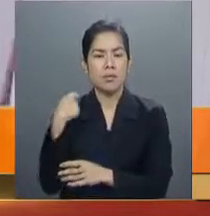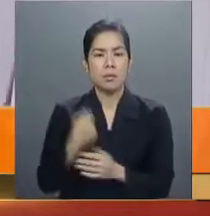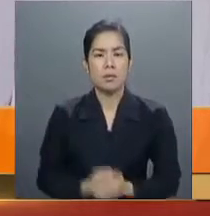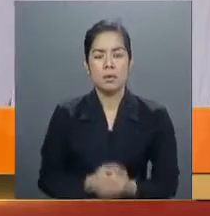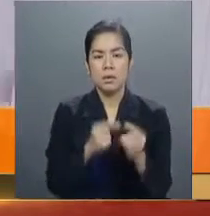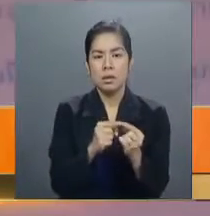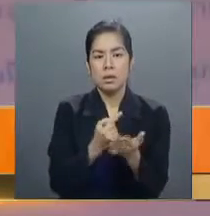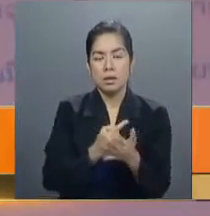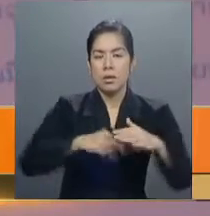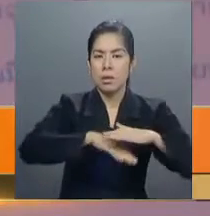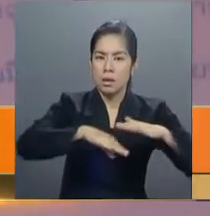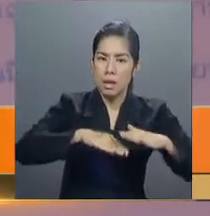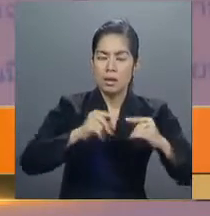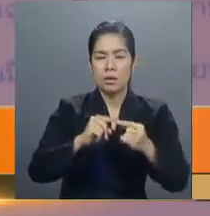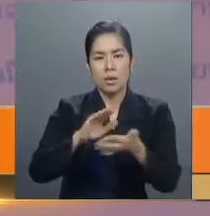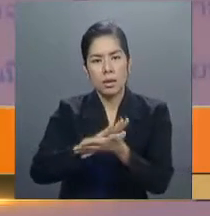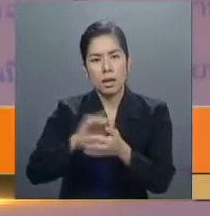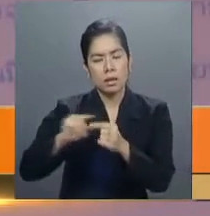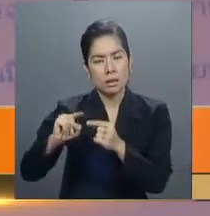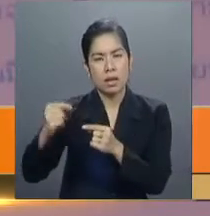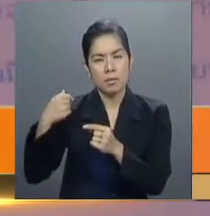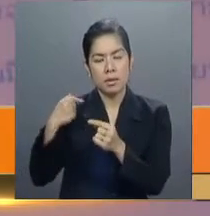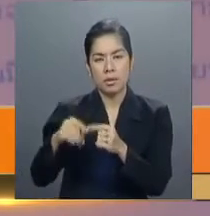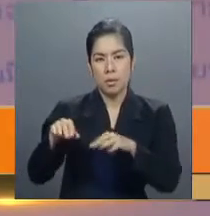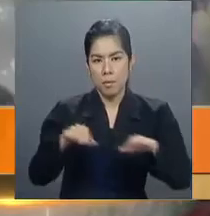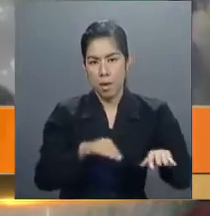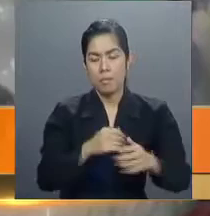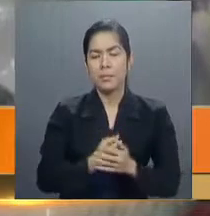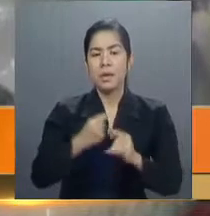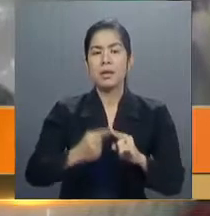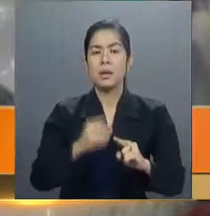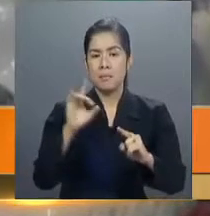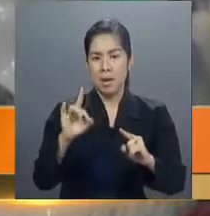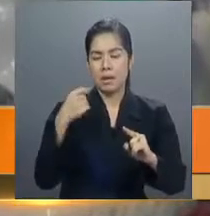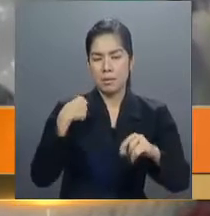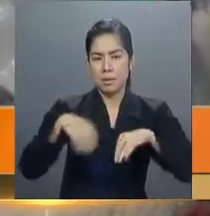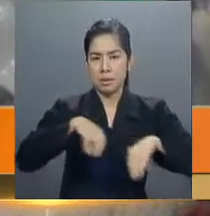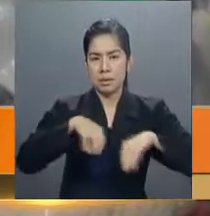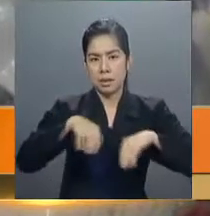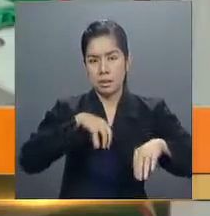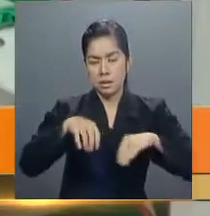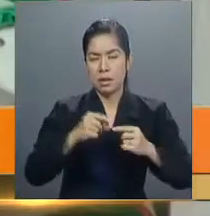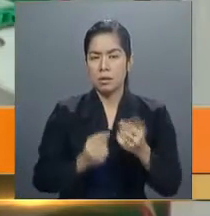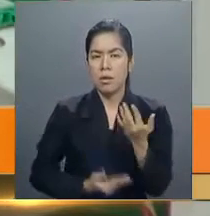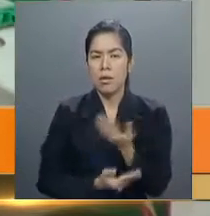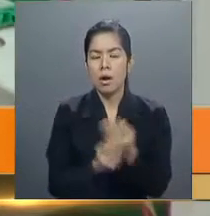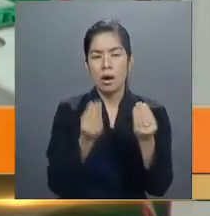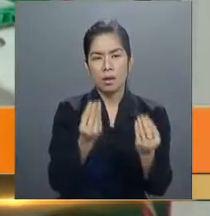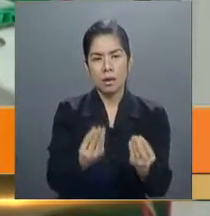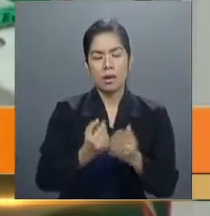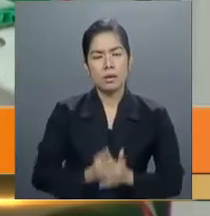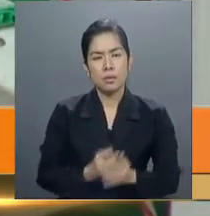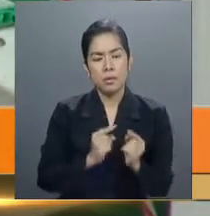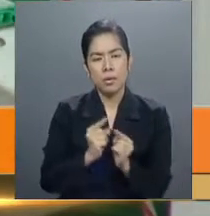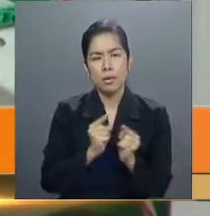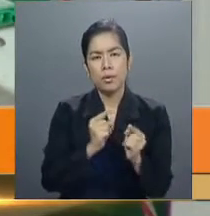รในวันออกเสียงประชามติและในต้นเดือนสิงหาคมนี้ก็จะมีการจัดเวทีแสดงความคิดเห็นเกี่ยวกับร่างรัฐธรรมนูญ